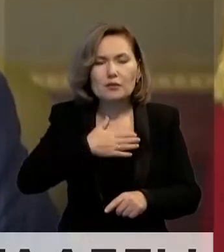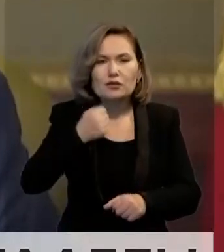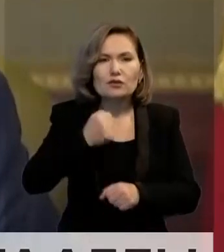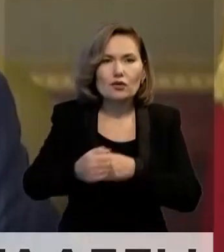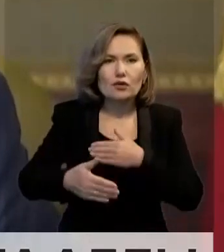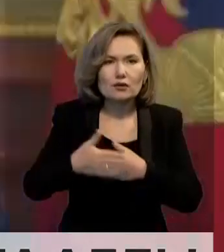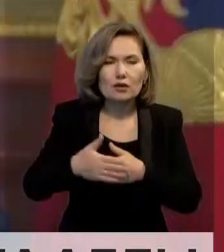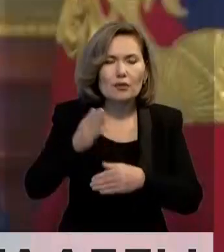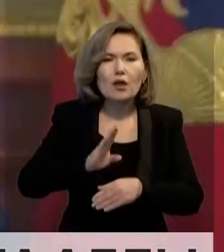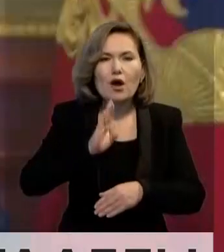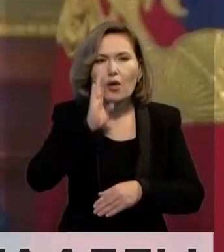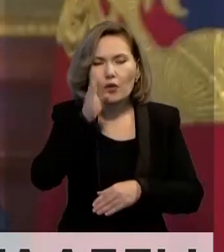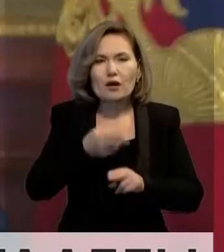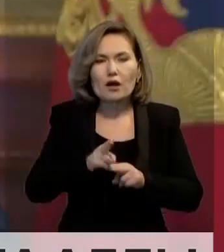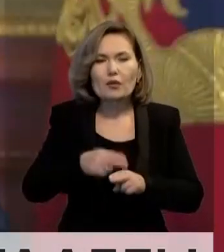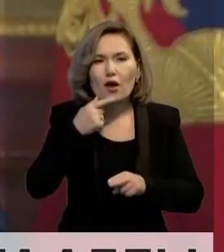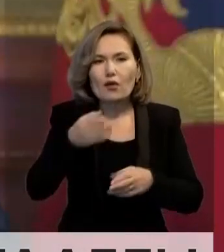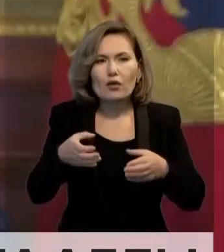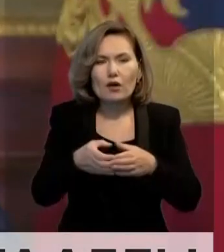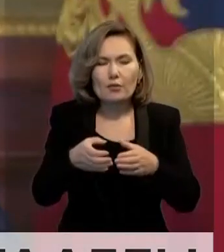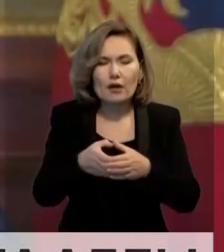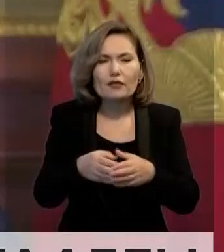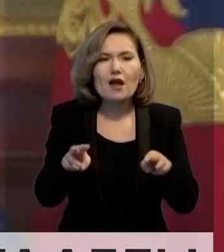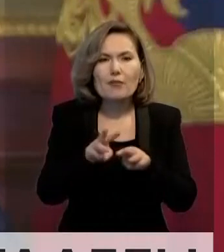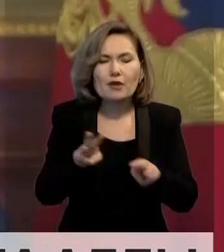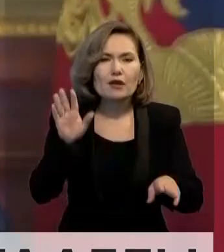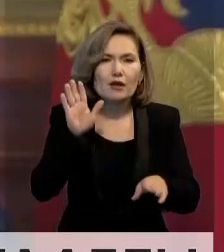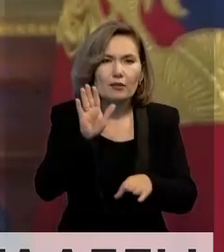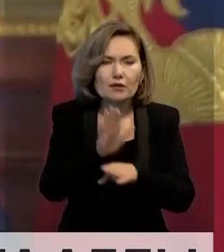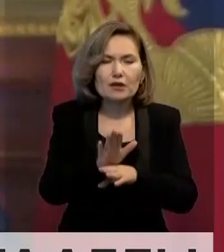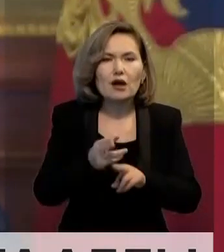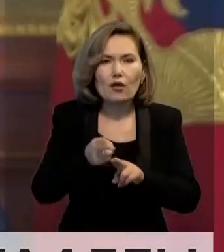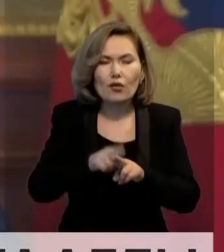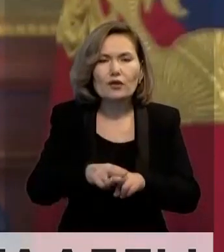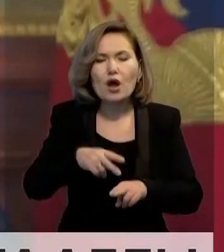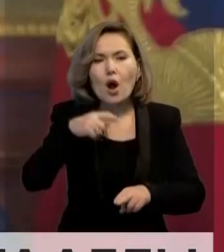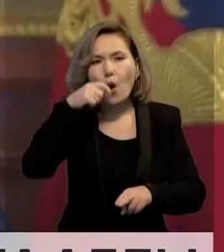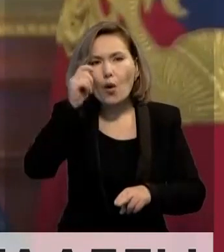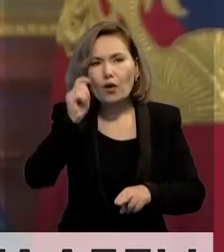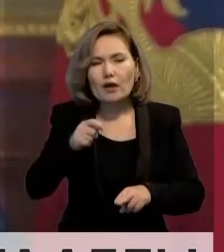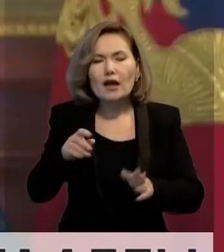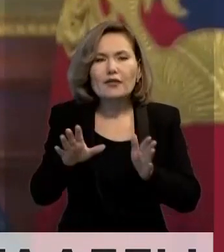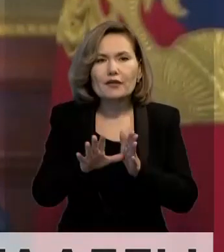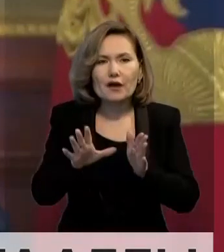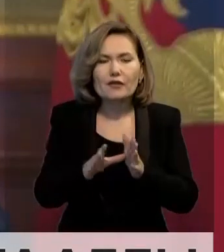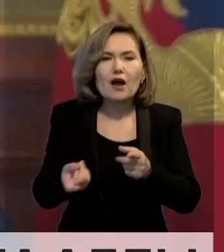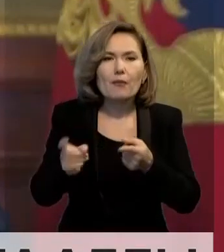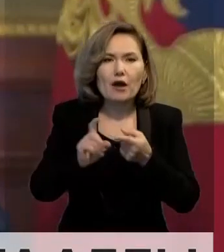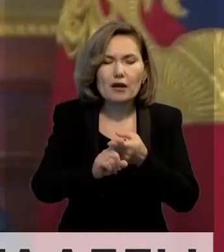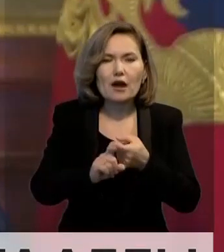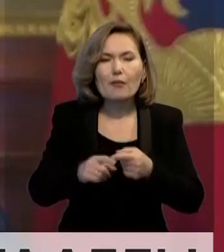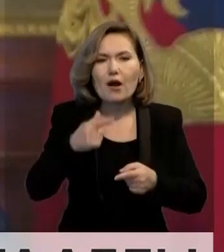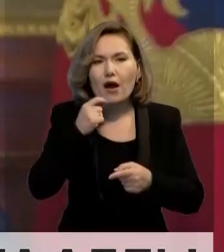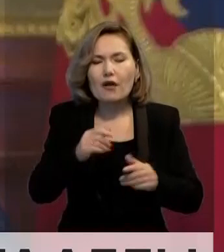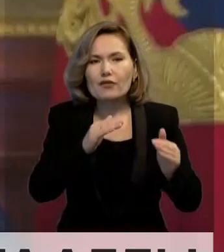Сөйтіп бүгін таңертең қорғаныс министрлігінің ұсынысы және бас штабтың жоспары бойынша Украинаның энергетикалық байланыс және